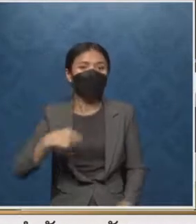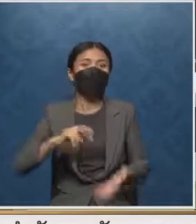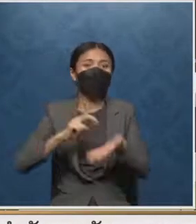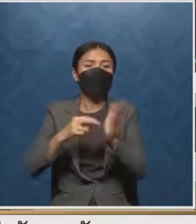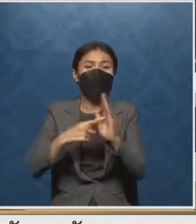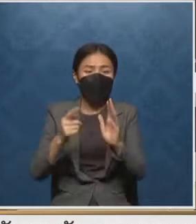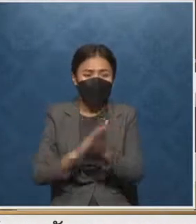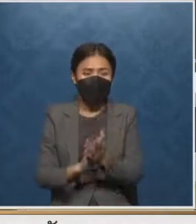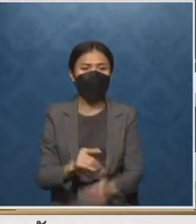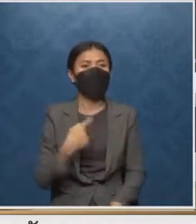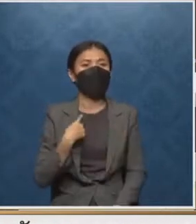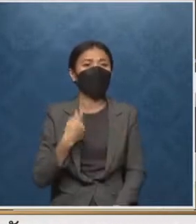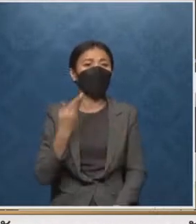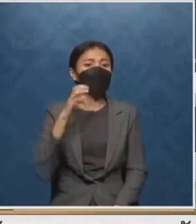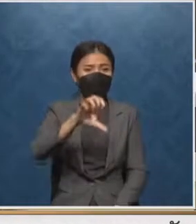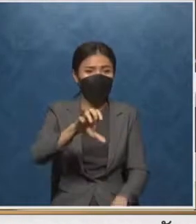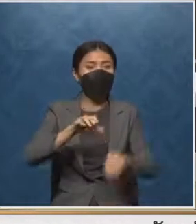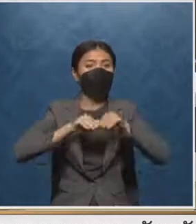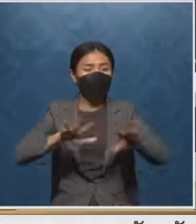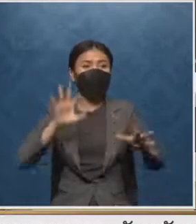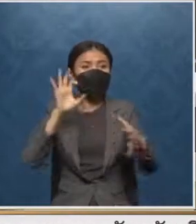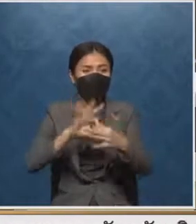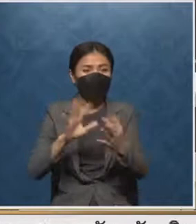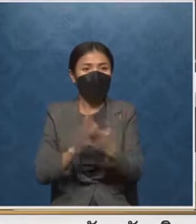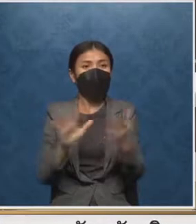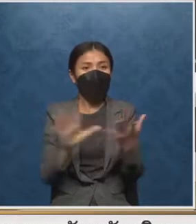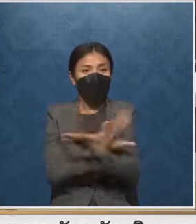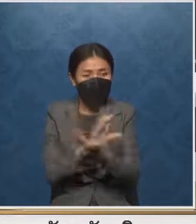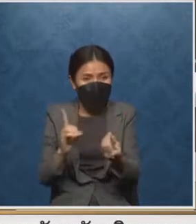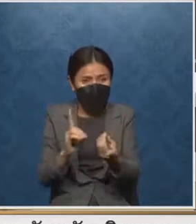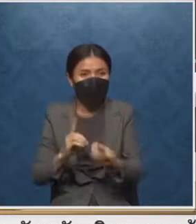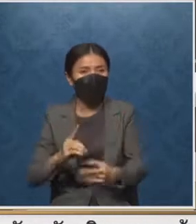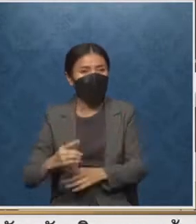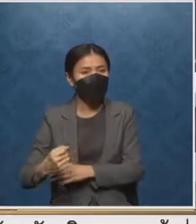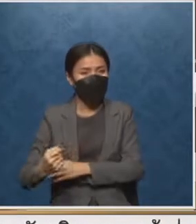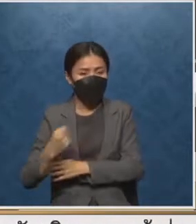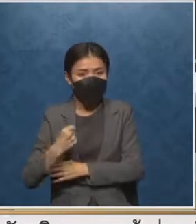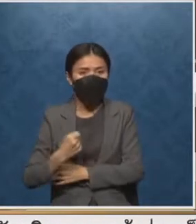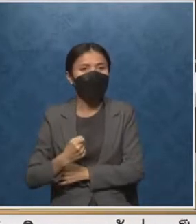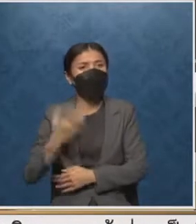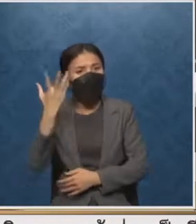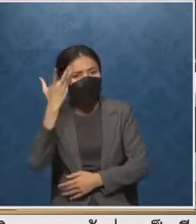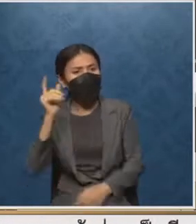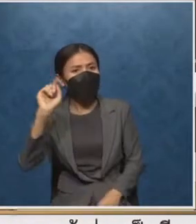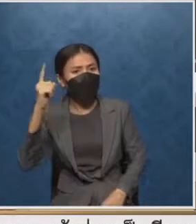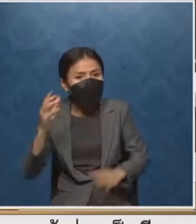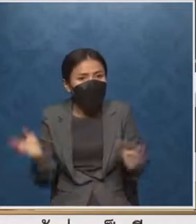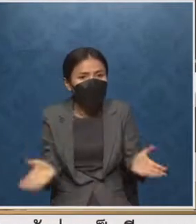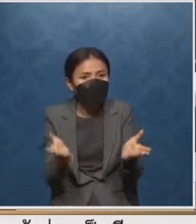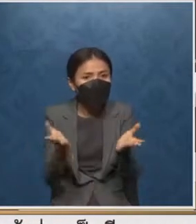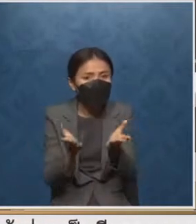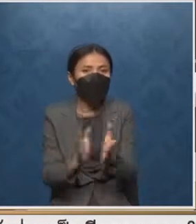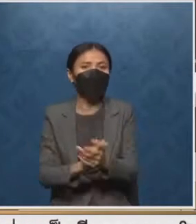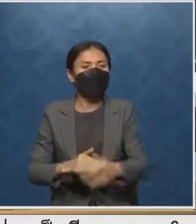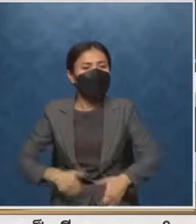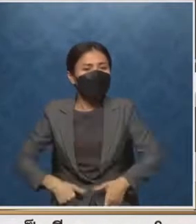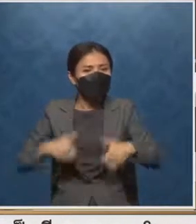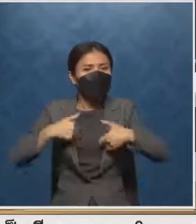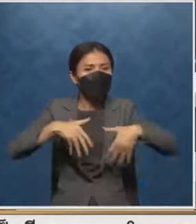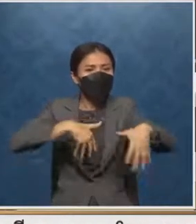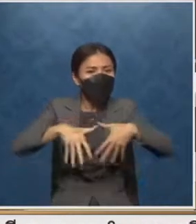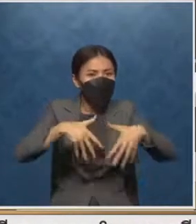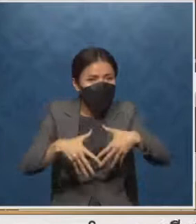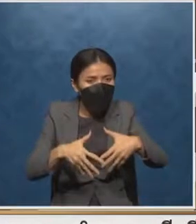นธรรมและความมั่นคงส่งเสริมความคิดสร้างสรรค์การเรียนรู้ทักษะการใช้ชีวิตของประชาช